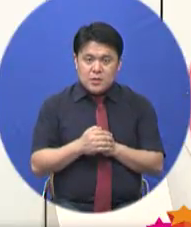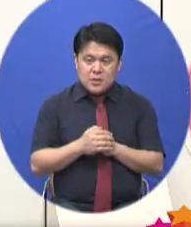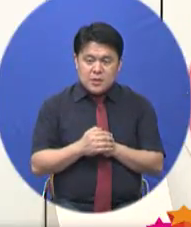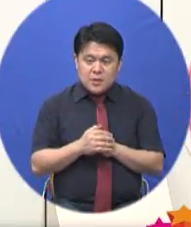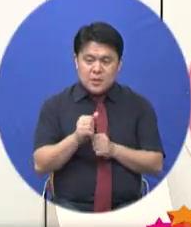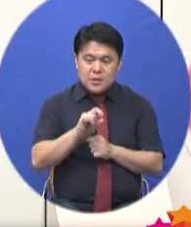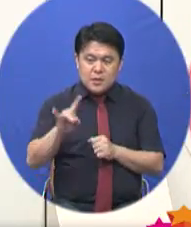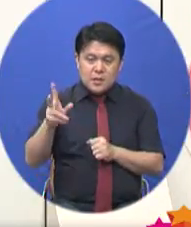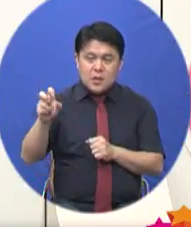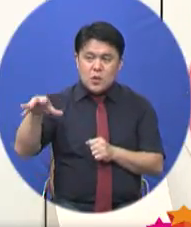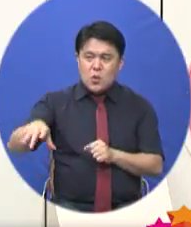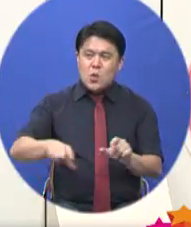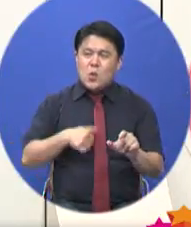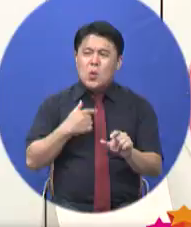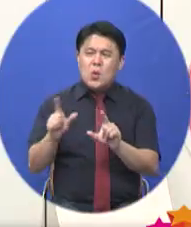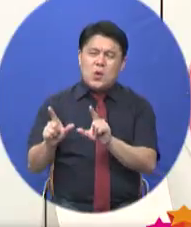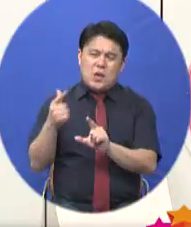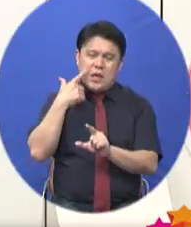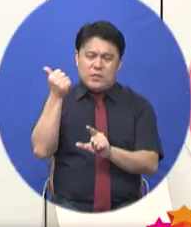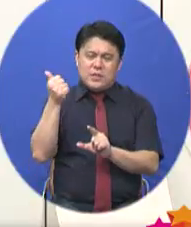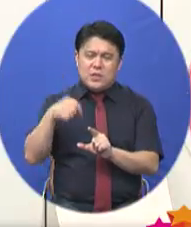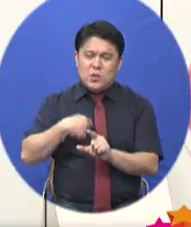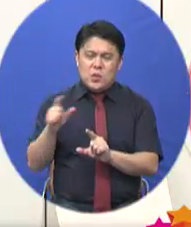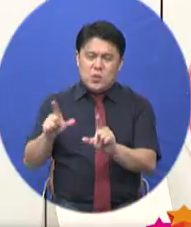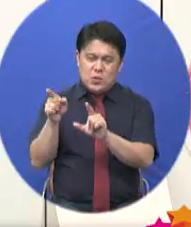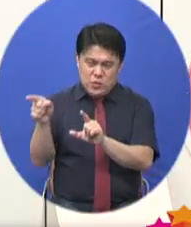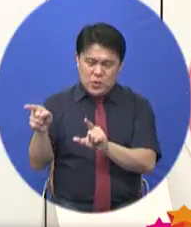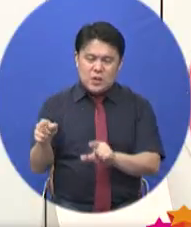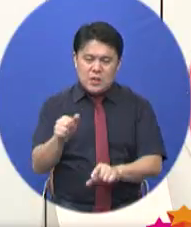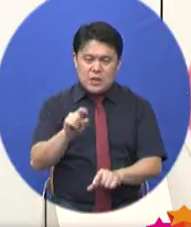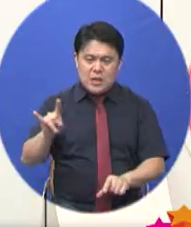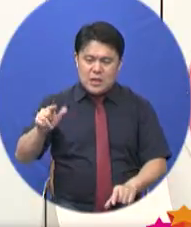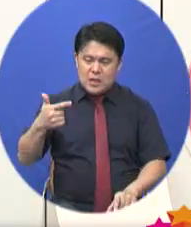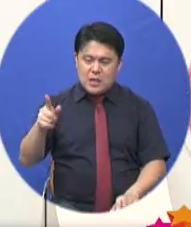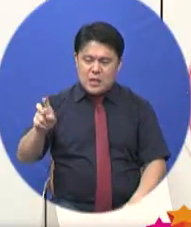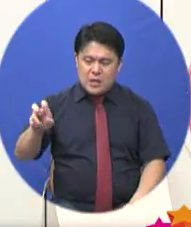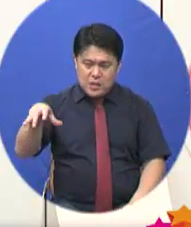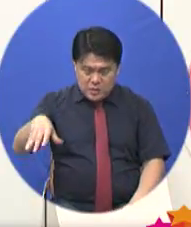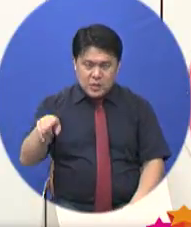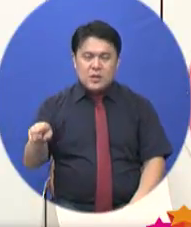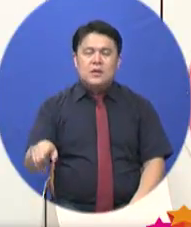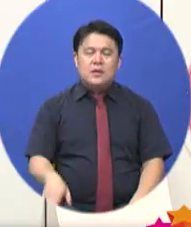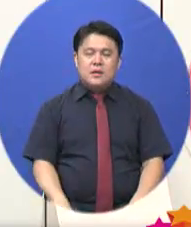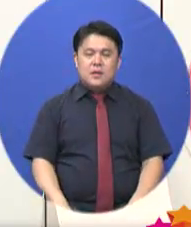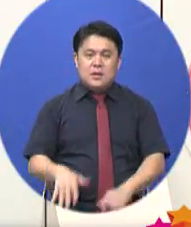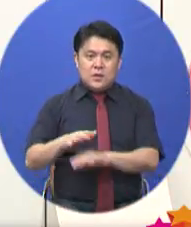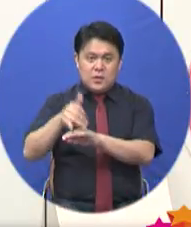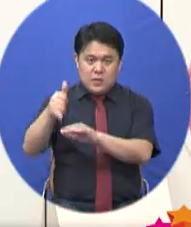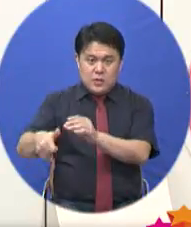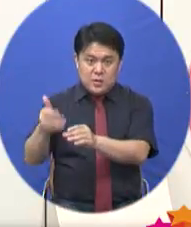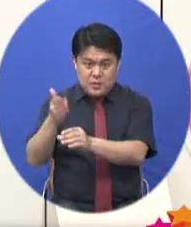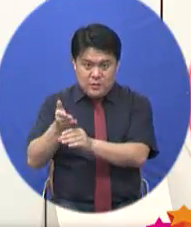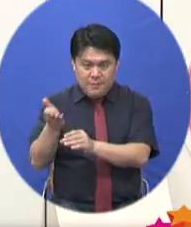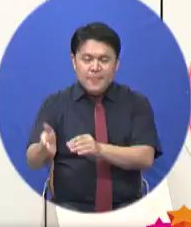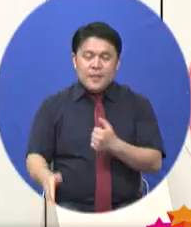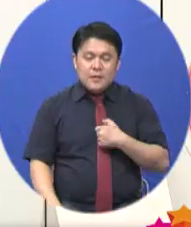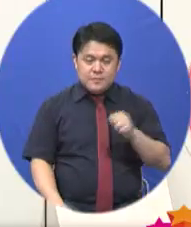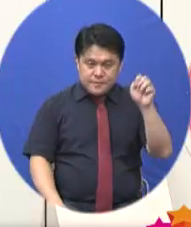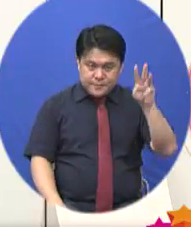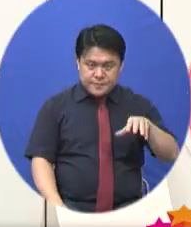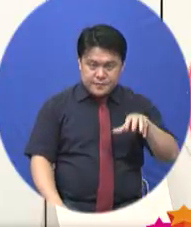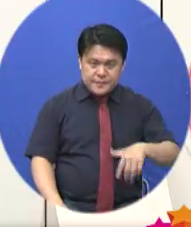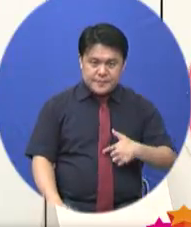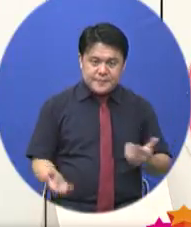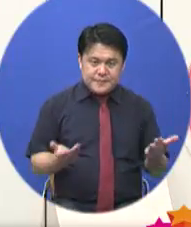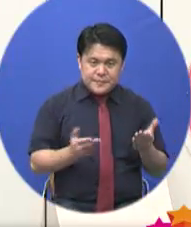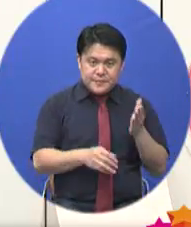해남에서 혼자 사시고 계시고. 해남에서. 네. 아, 그러시군요. 네, 농사 지시고 사시고 저는 이제 강주가